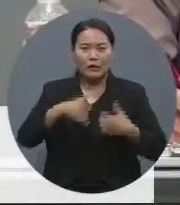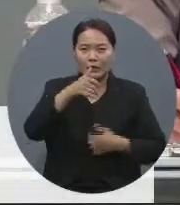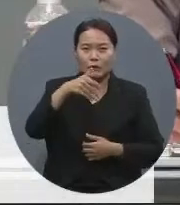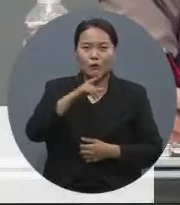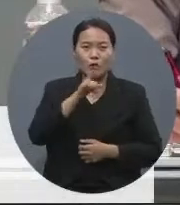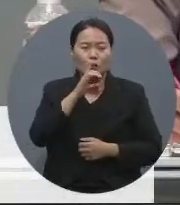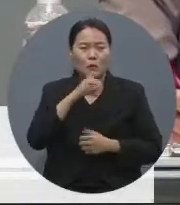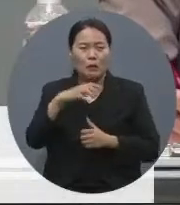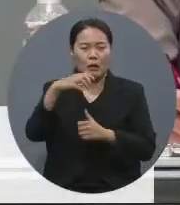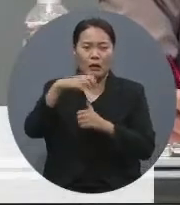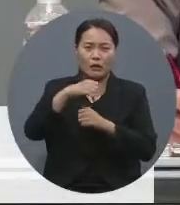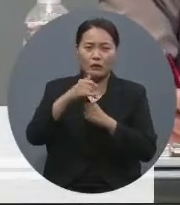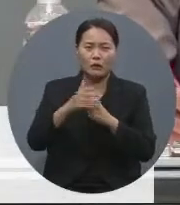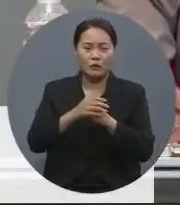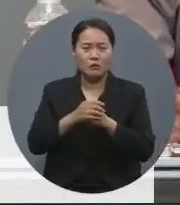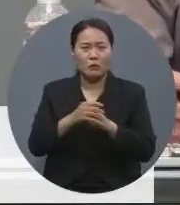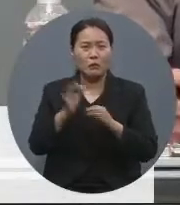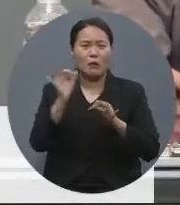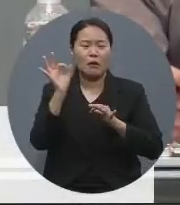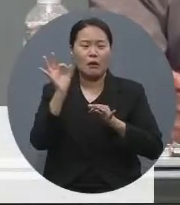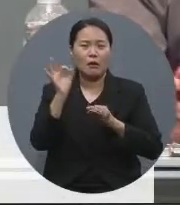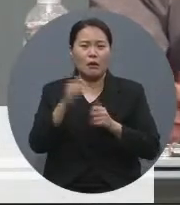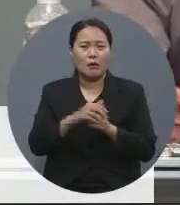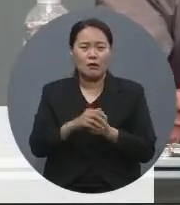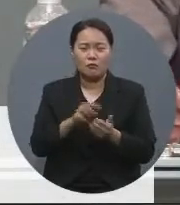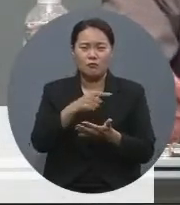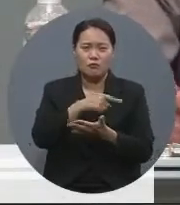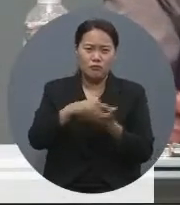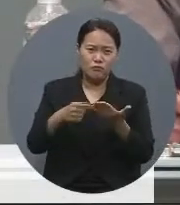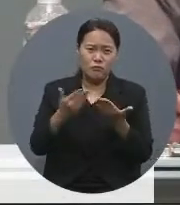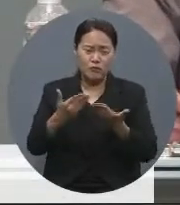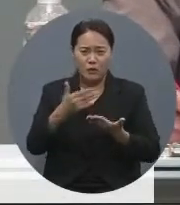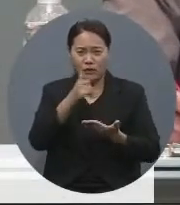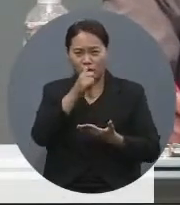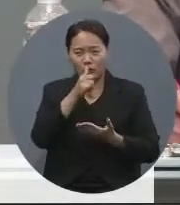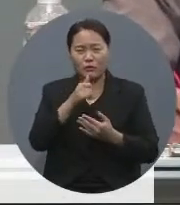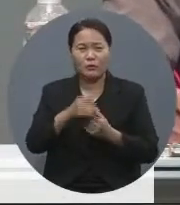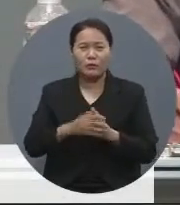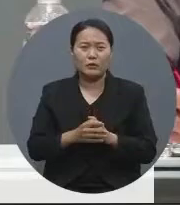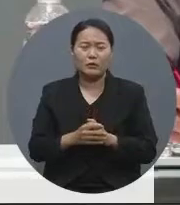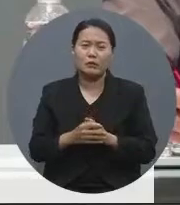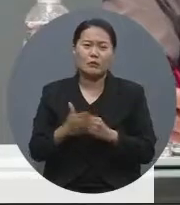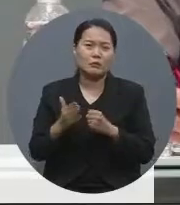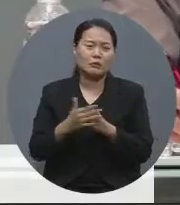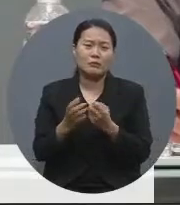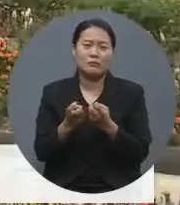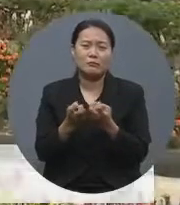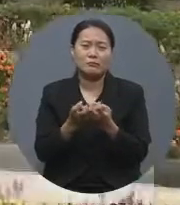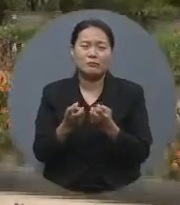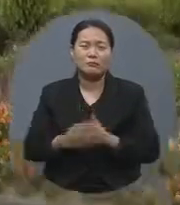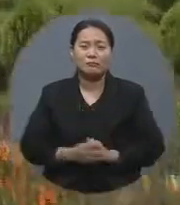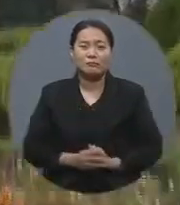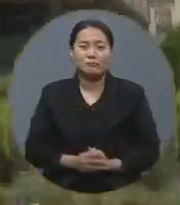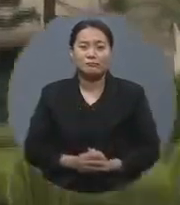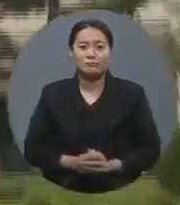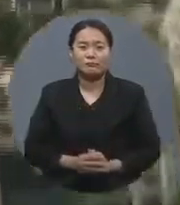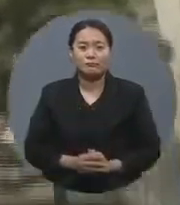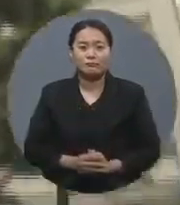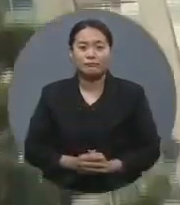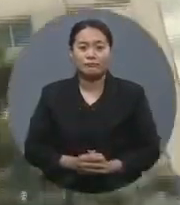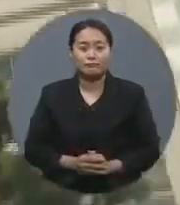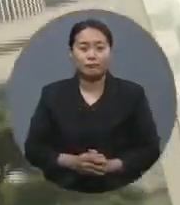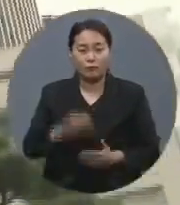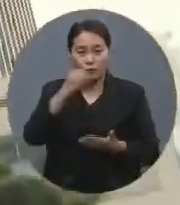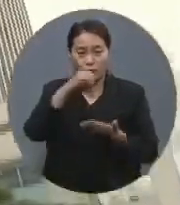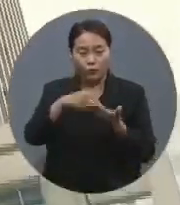구미는 그런 규제 속에서 아무것도 못하고 그 재산상의 이익이나 여러 가지 피해를 보고 살아가야 된단 말입니다.